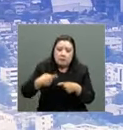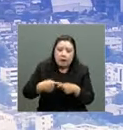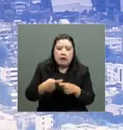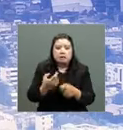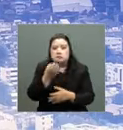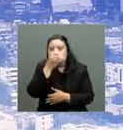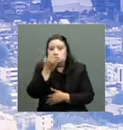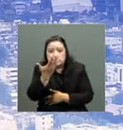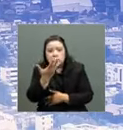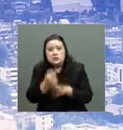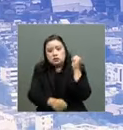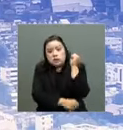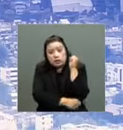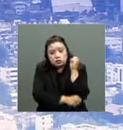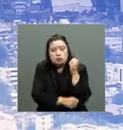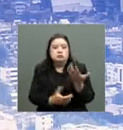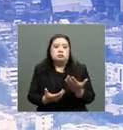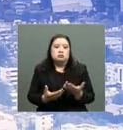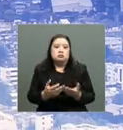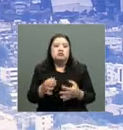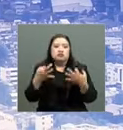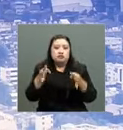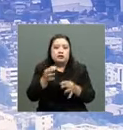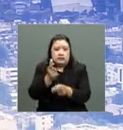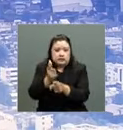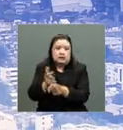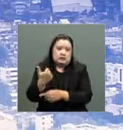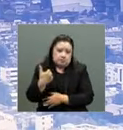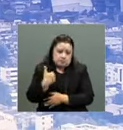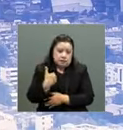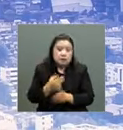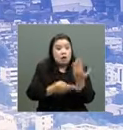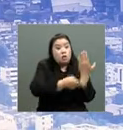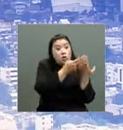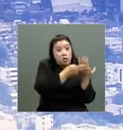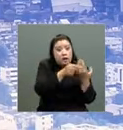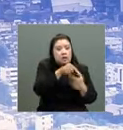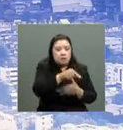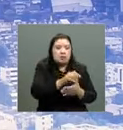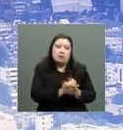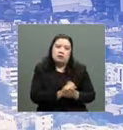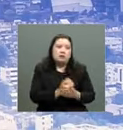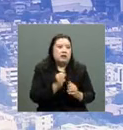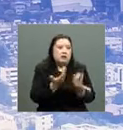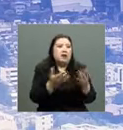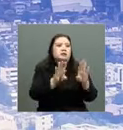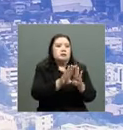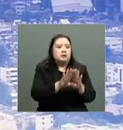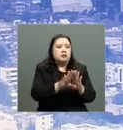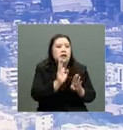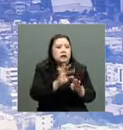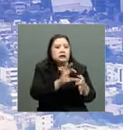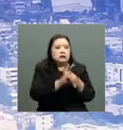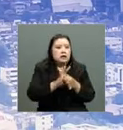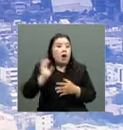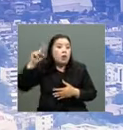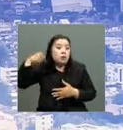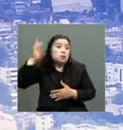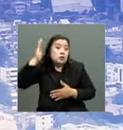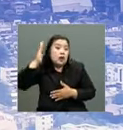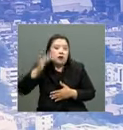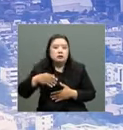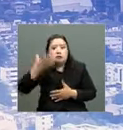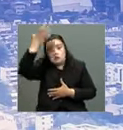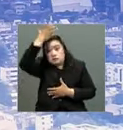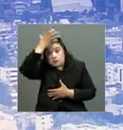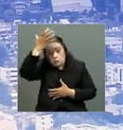บางที่ที่ได้ยินมาเป็นโรงแรมแต่ว่าทำอะไรไม่ได้ก็ลงมาเอาแม่ครัวมาทำกับข้าวแล้วขายถุ